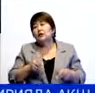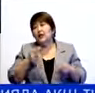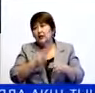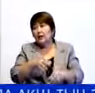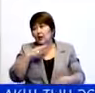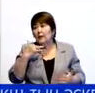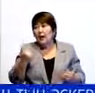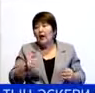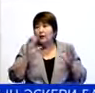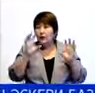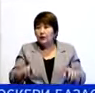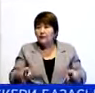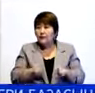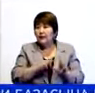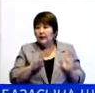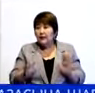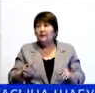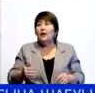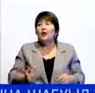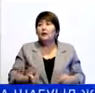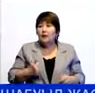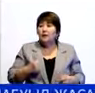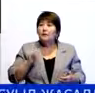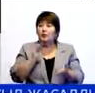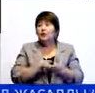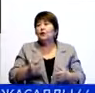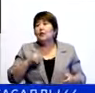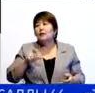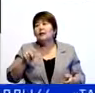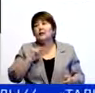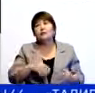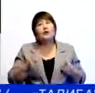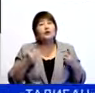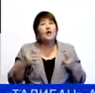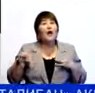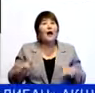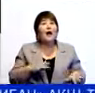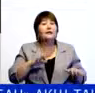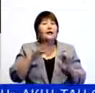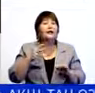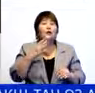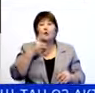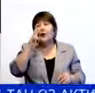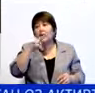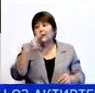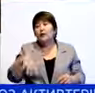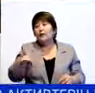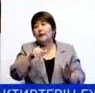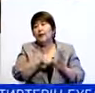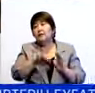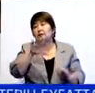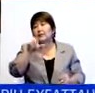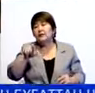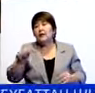кедергі көп. Ал оны заңмен реттеп, құқықтық мәртебесін нақтылау үстінде мамандардың еңбегі зор. Акциясында соңғы 2 жыл ішінде өңірде 65